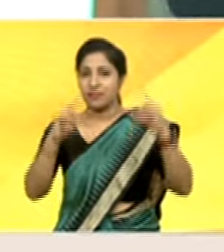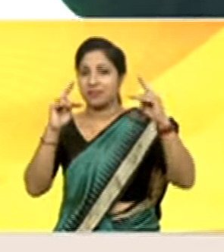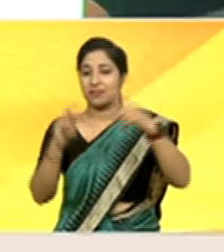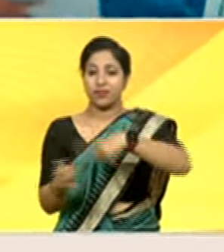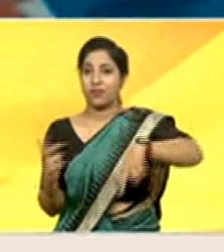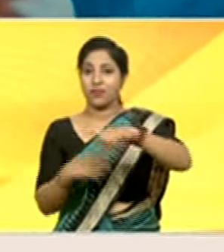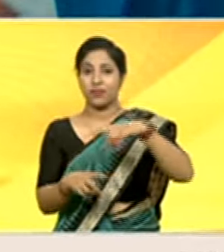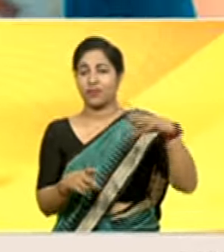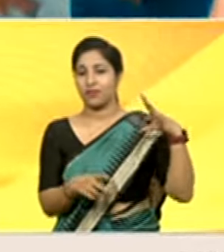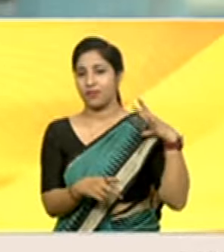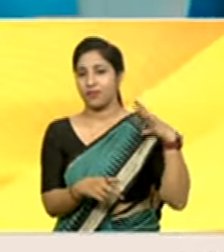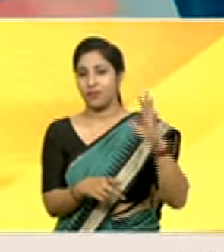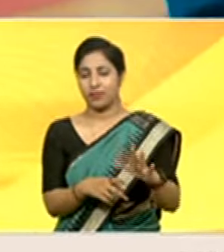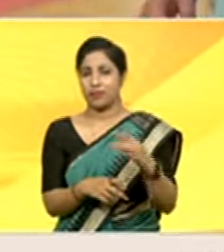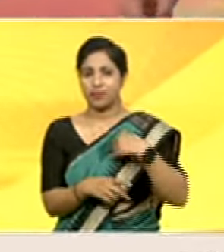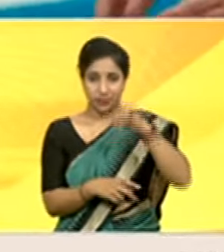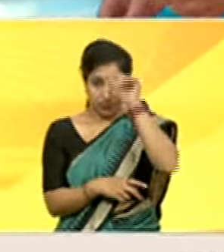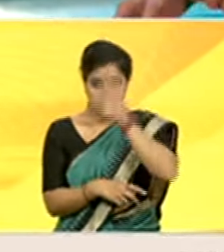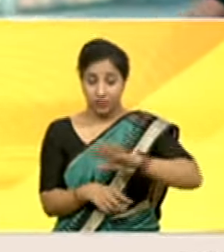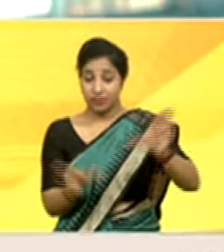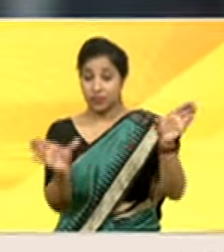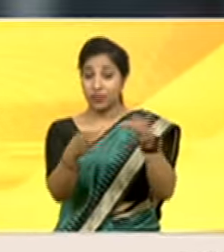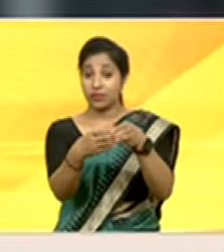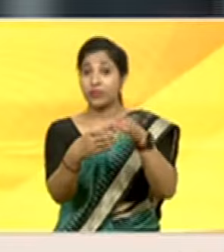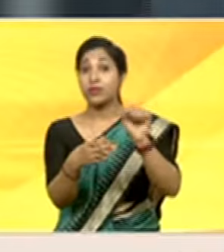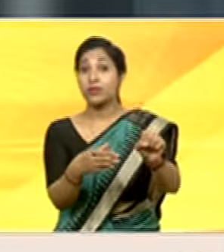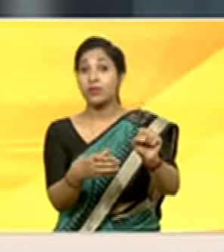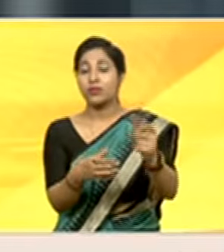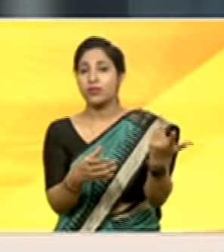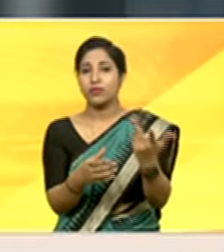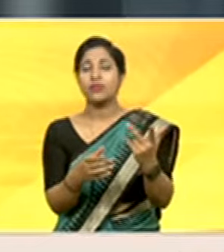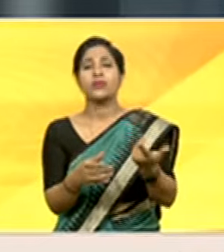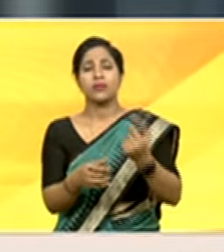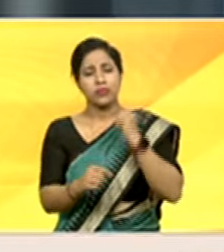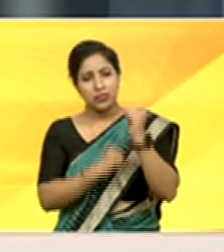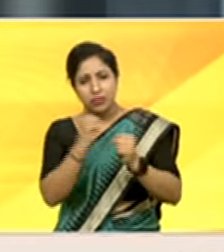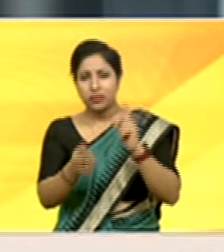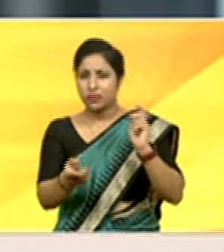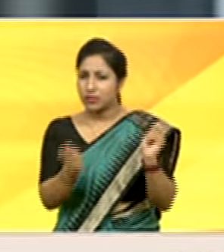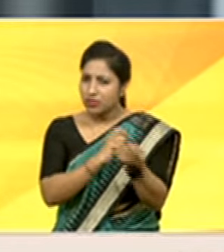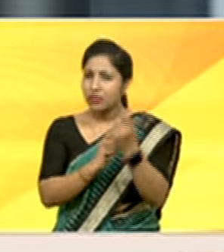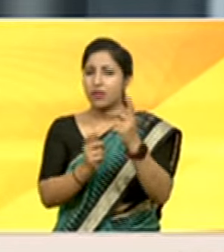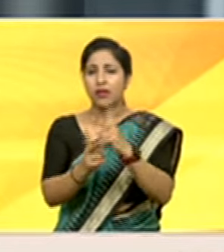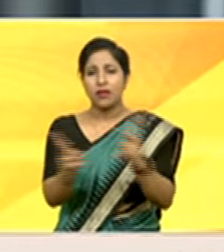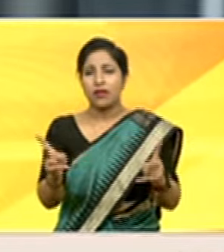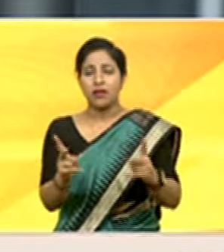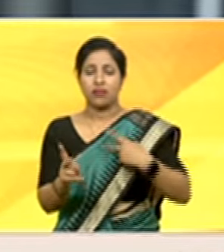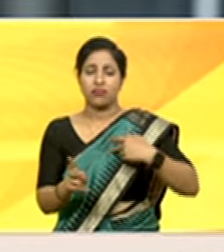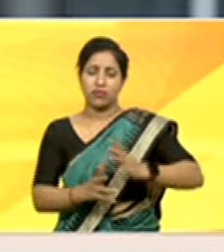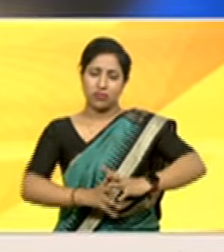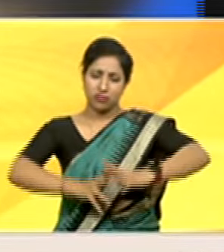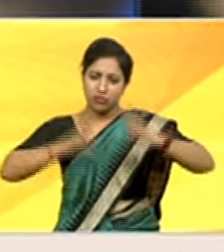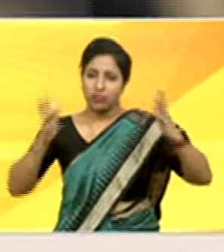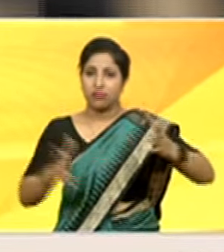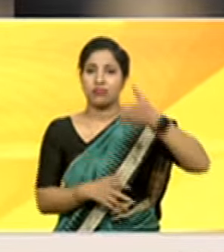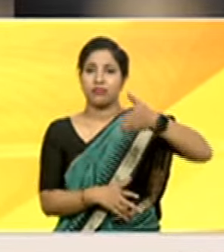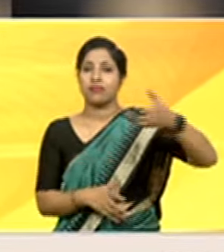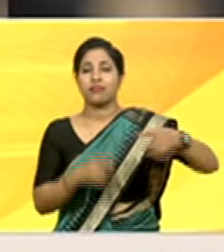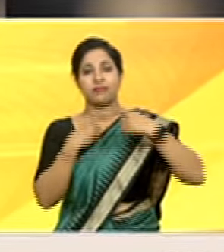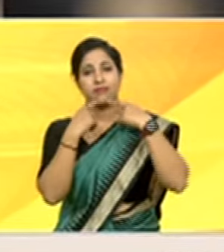मैं भारतिय दल को ओलिम्पिक खेलों की बहुत बहुत सुक्पामनाई देता हूँ